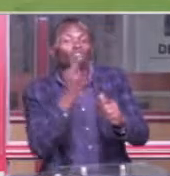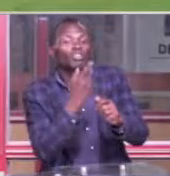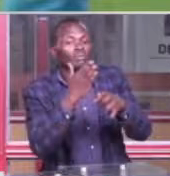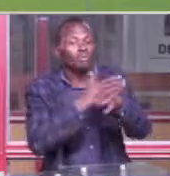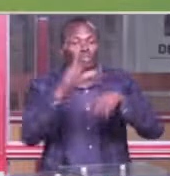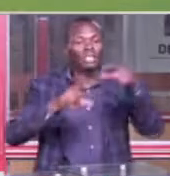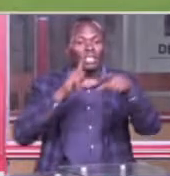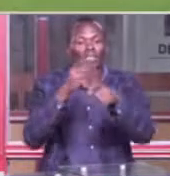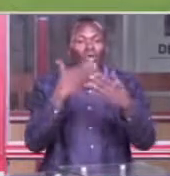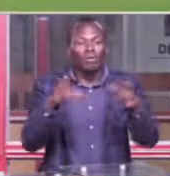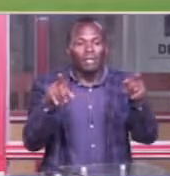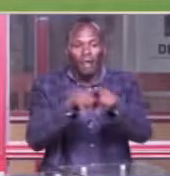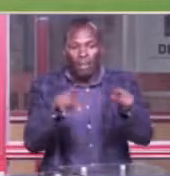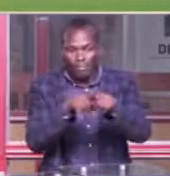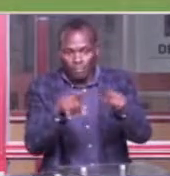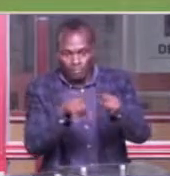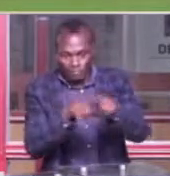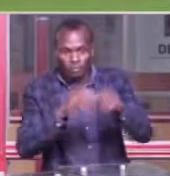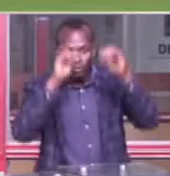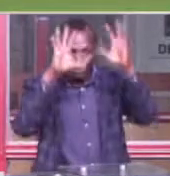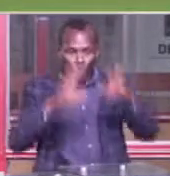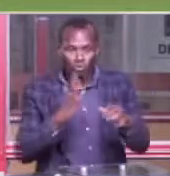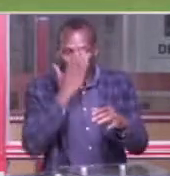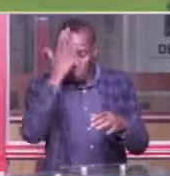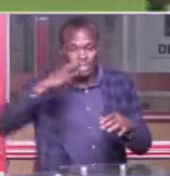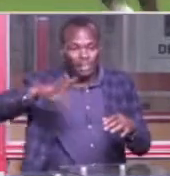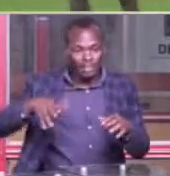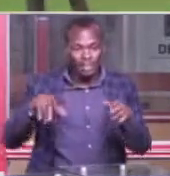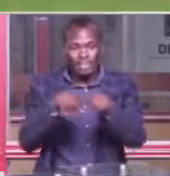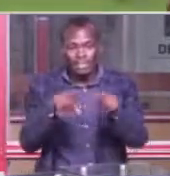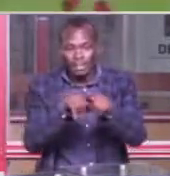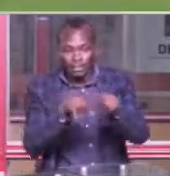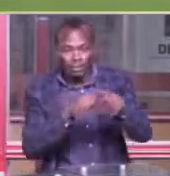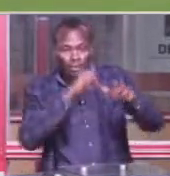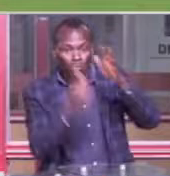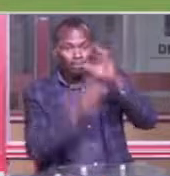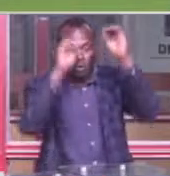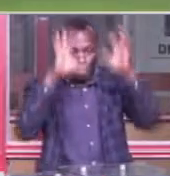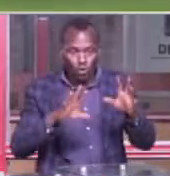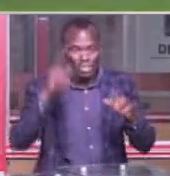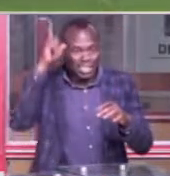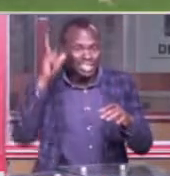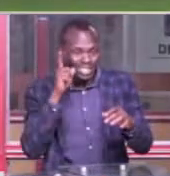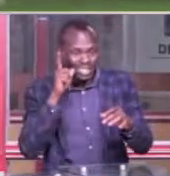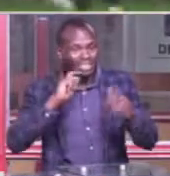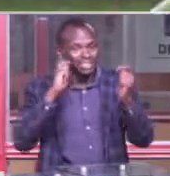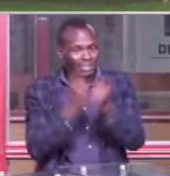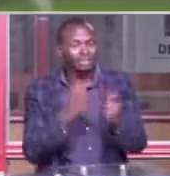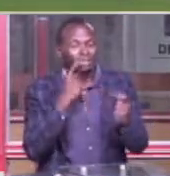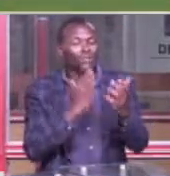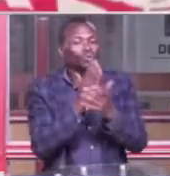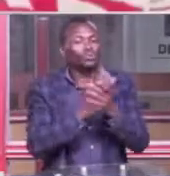atendeka Mbarara City wamu ne Sadiki Sempigi ng'ono yamyuka atendeka Ondu Paraka bategeeza ng'empaka zino bwe zibayambi okwetegekera